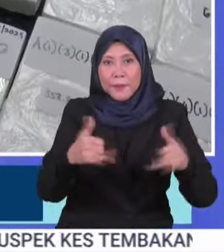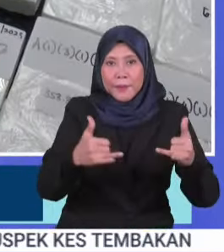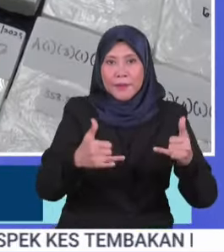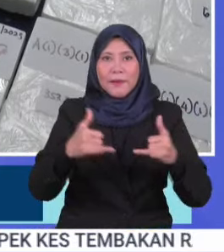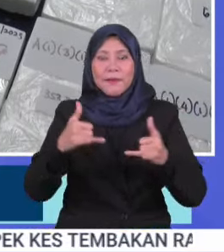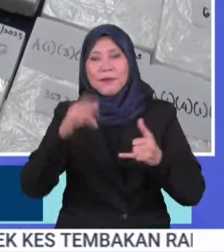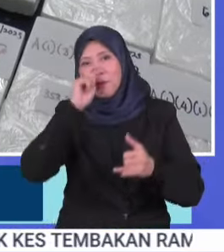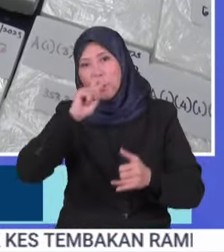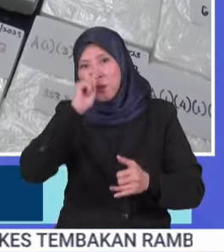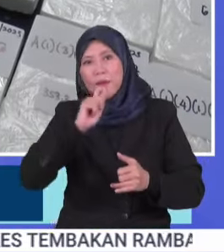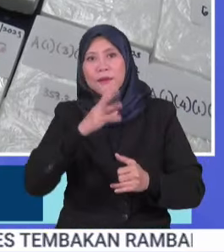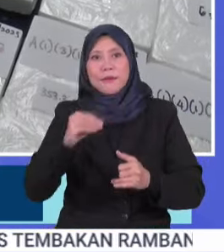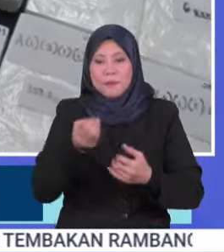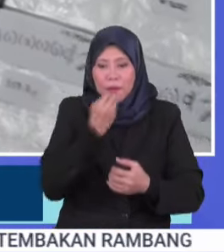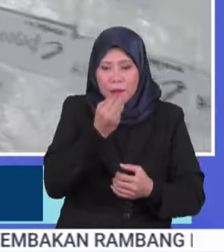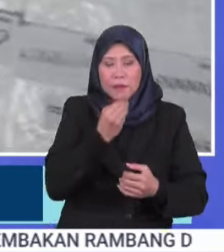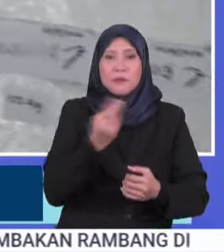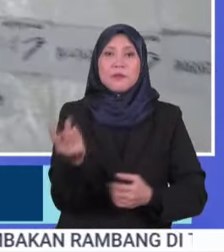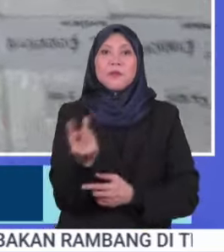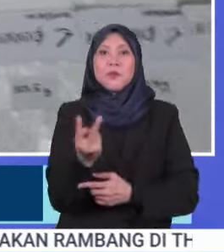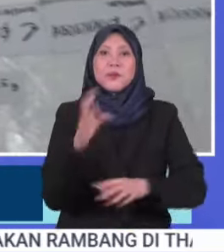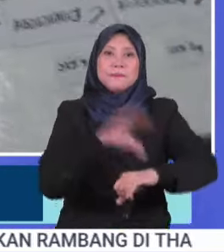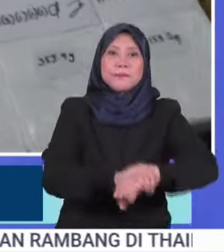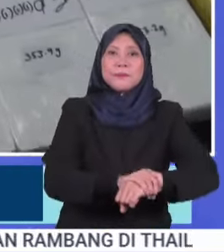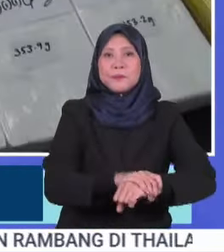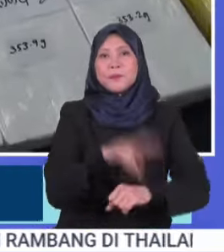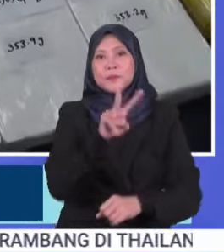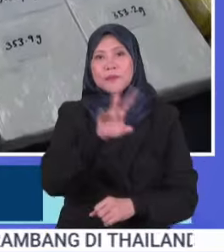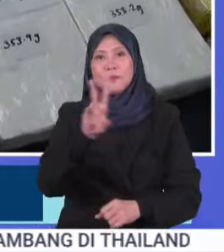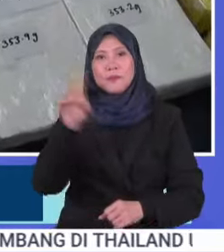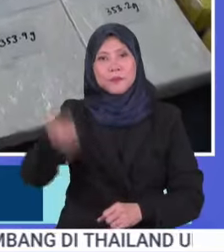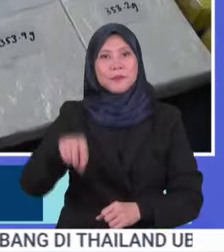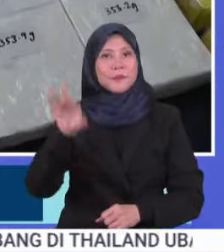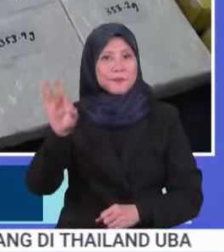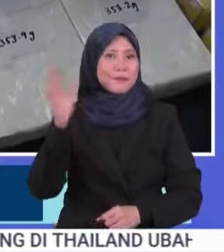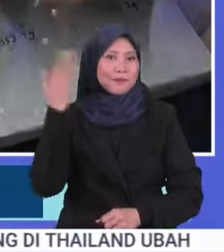dan makanan. Kedua-dua suspek ditahan pada 27 September lalu.